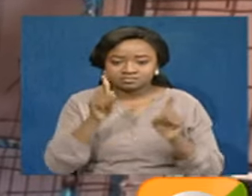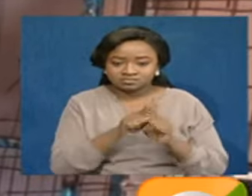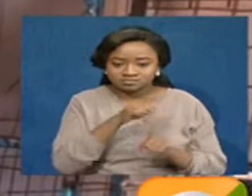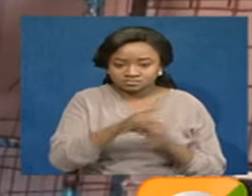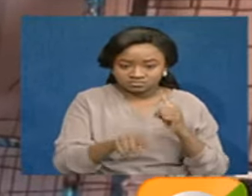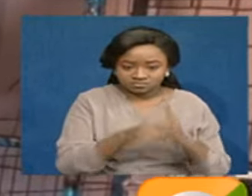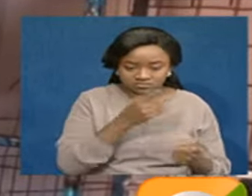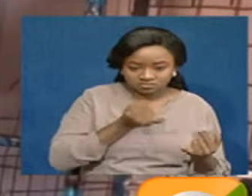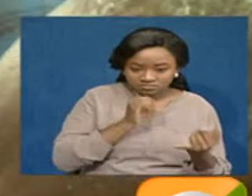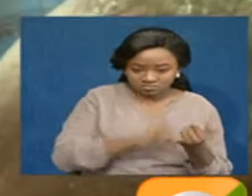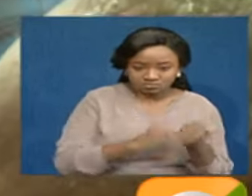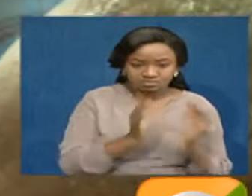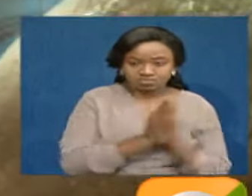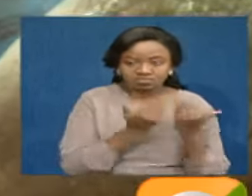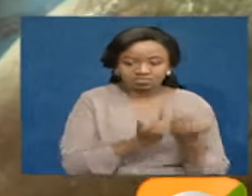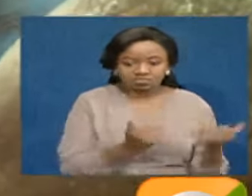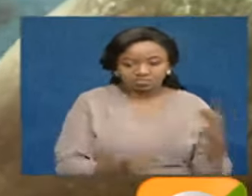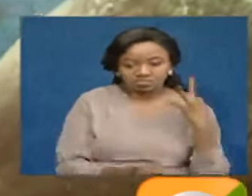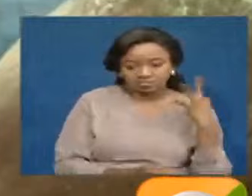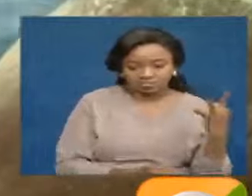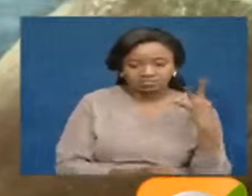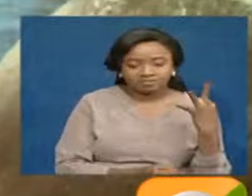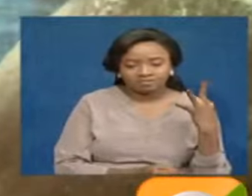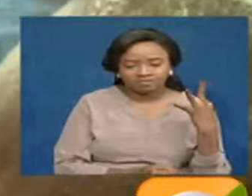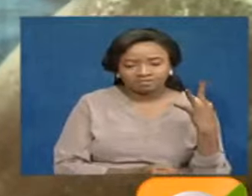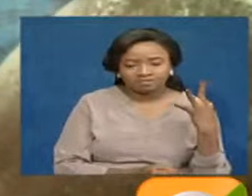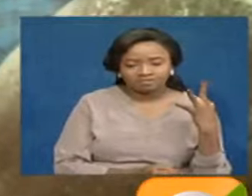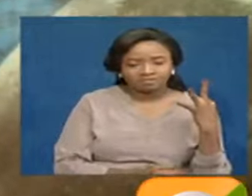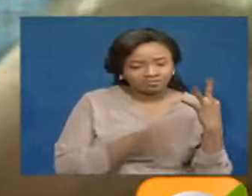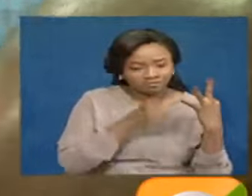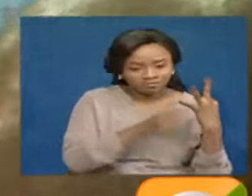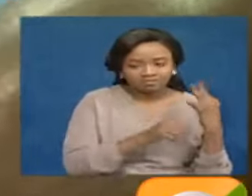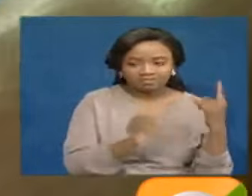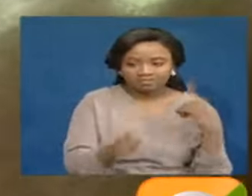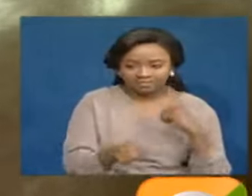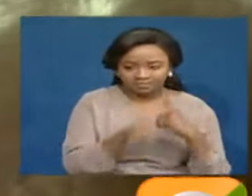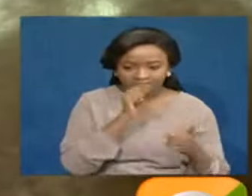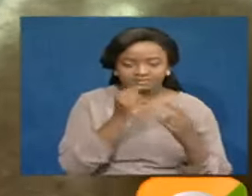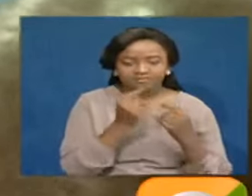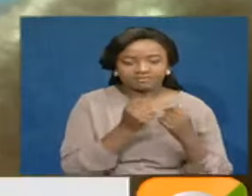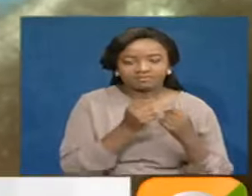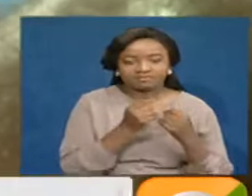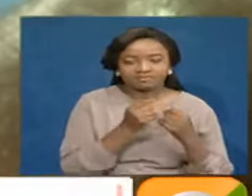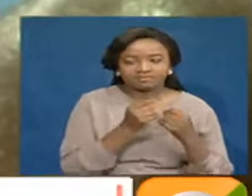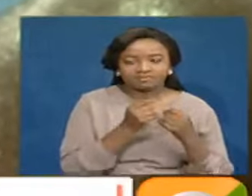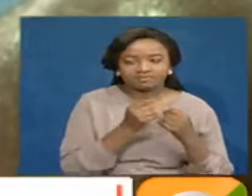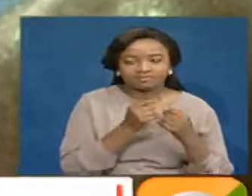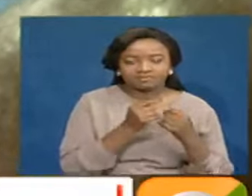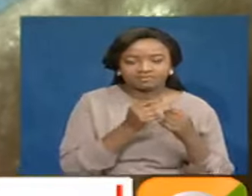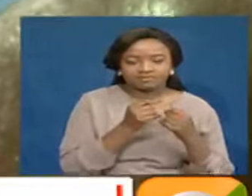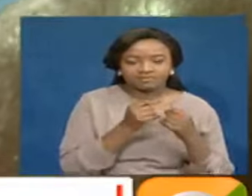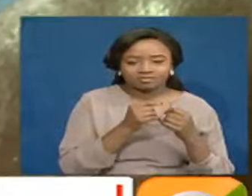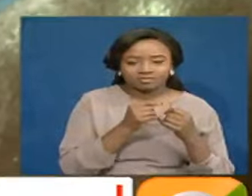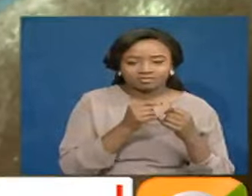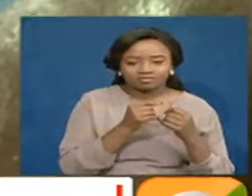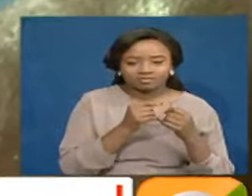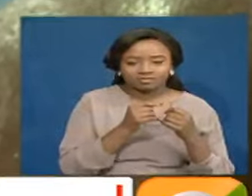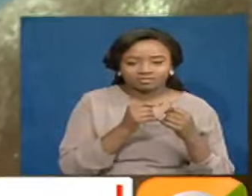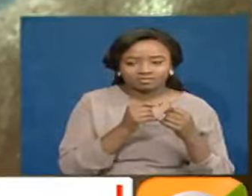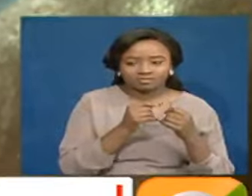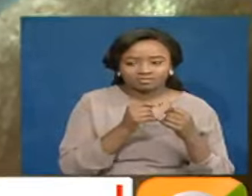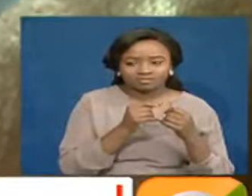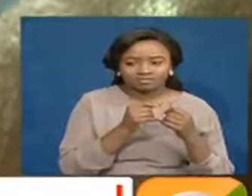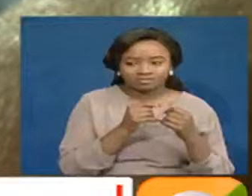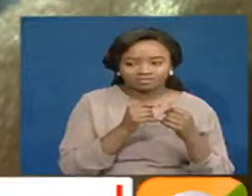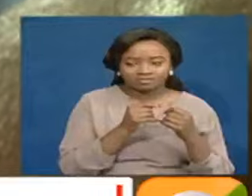mkewe na wanawe watatu. This person had killed the three, the mother, the daughter and